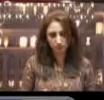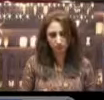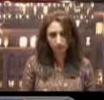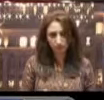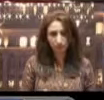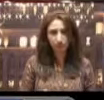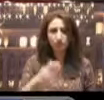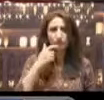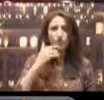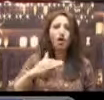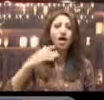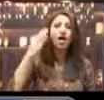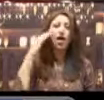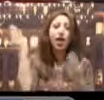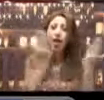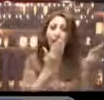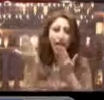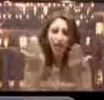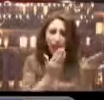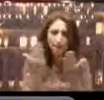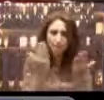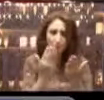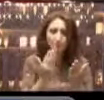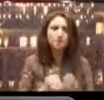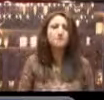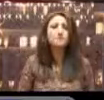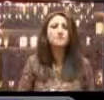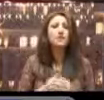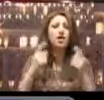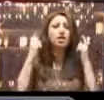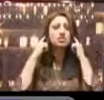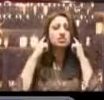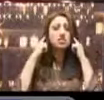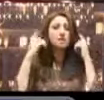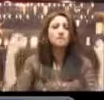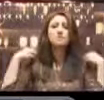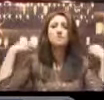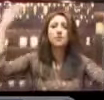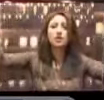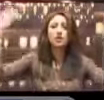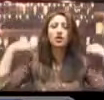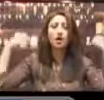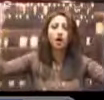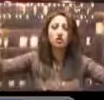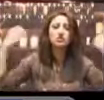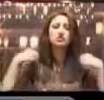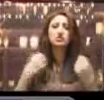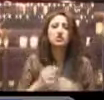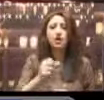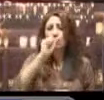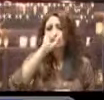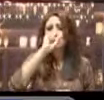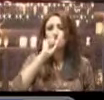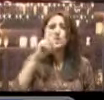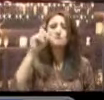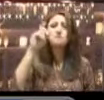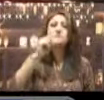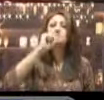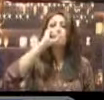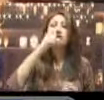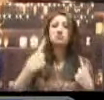وصل مثلا العلم في الحته الفلانيه في الطب الرياضي ان مثلا شرب الميه بالطريقه الفلانيه هو اكتر حاجه صحيه،